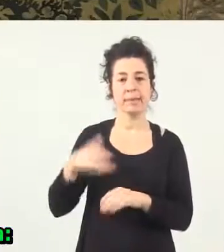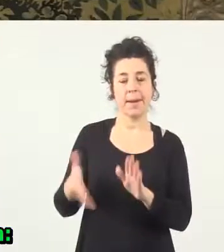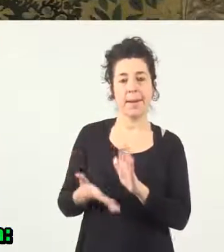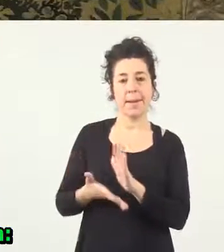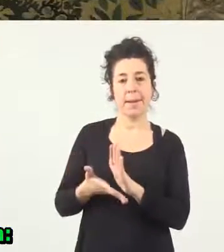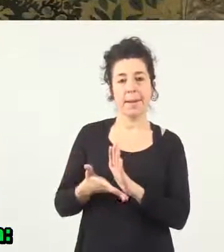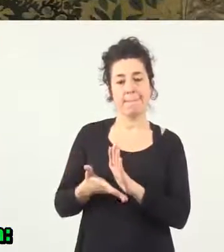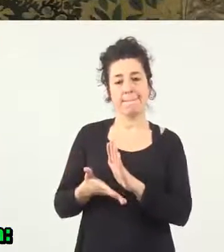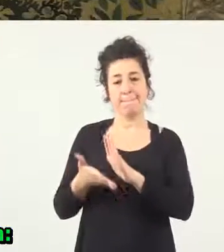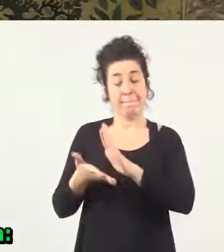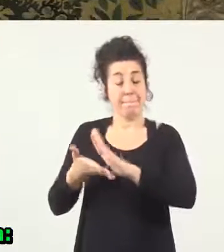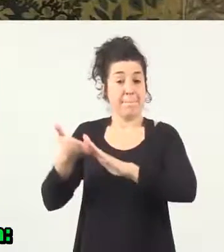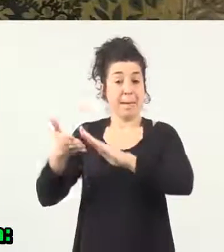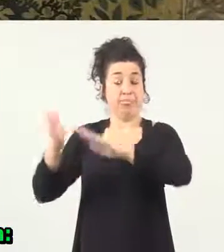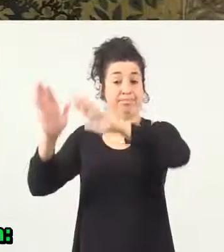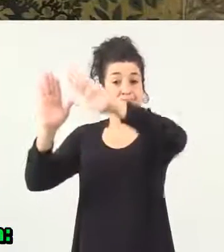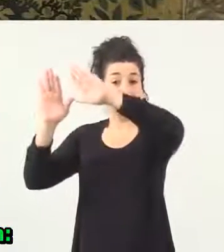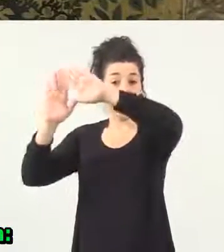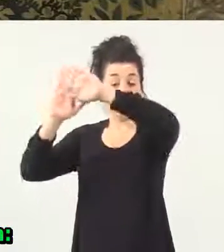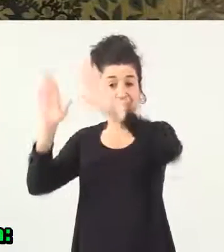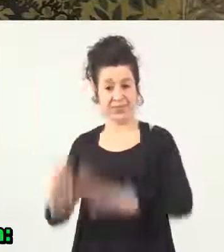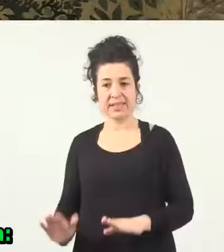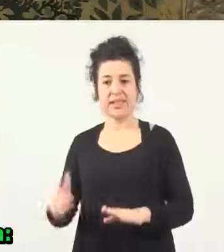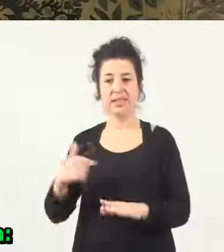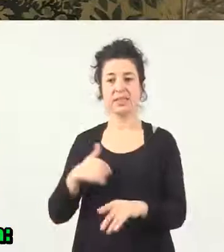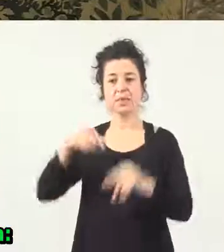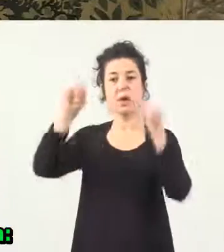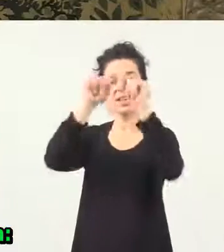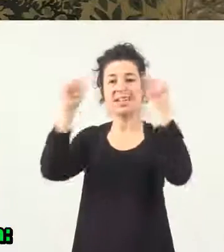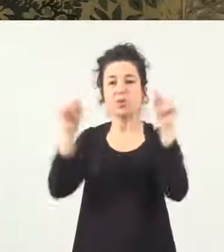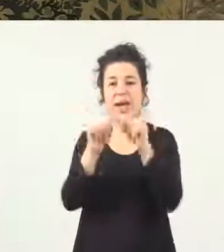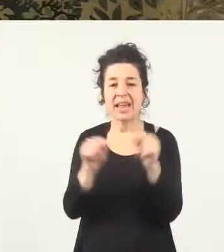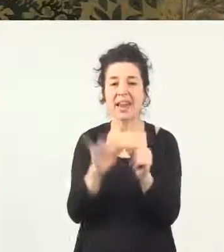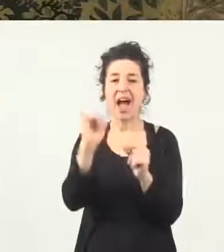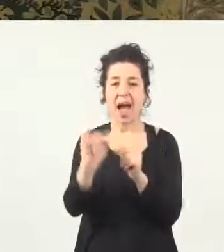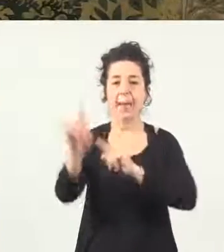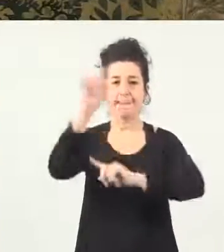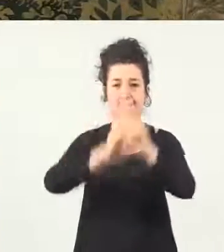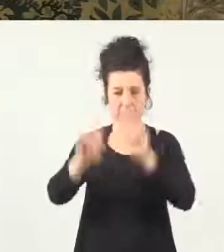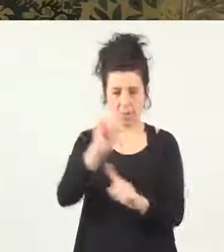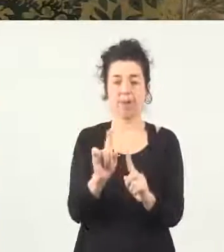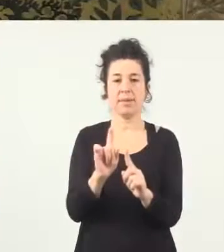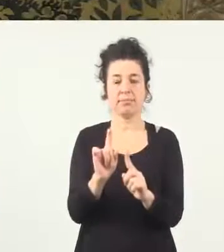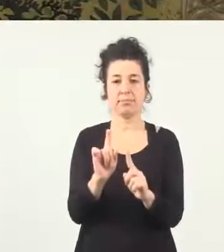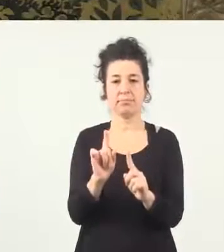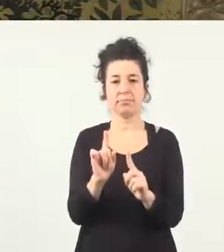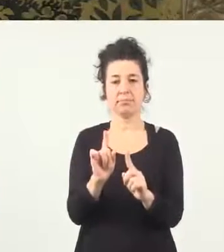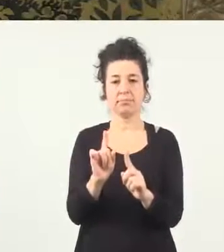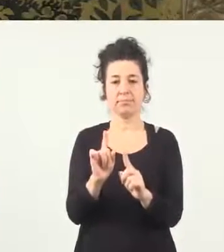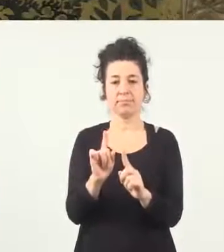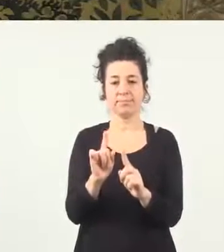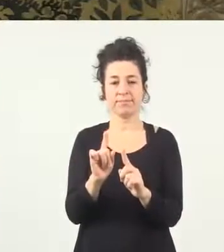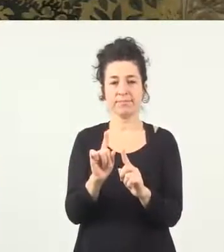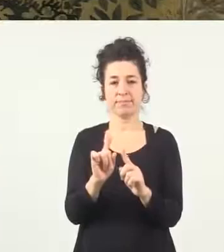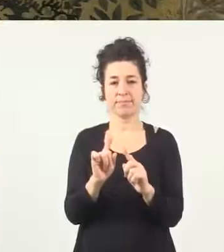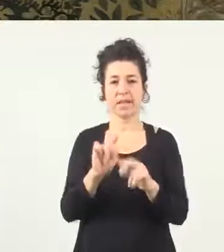daukagu, arazo bat edo gai bat Euskal Herrikoa dena momentu honetan, eta da nola ustartzen ari gara